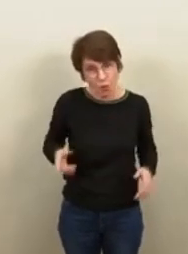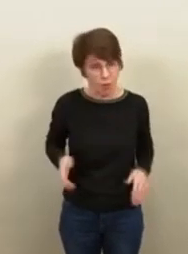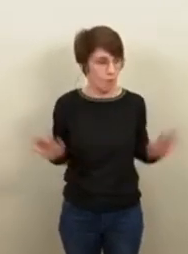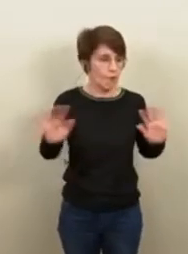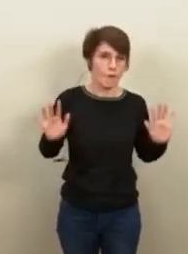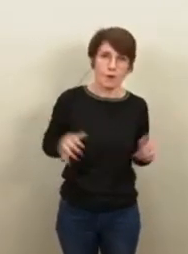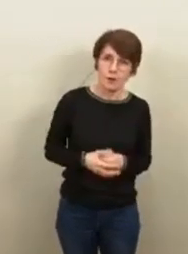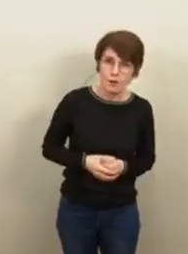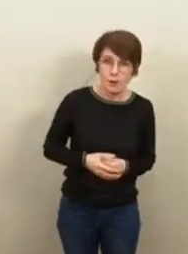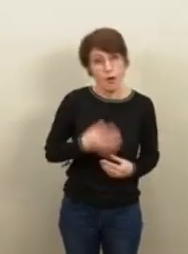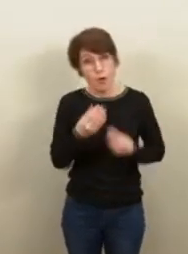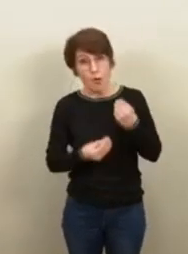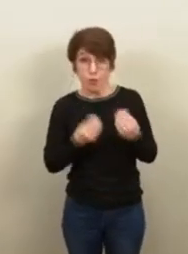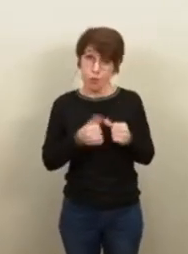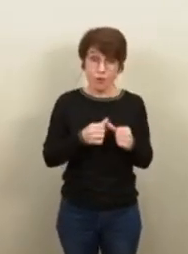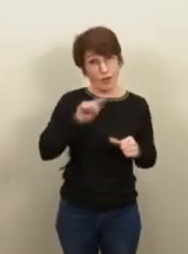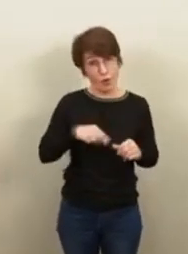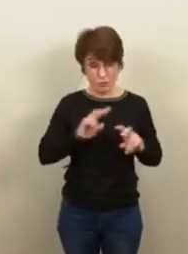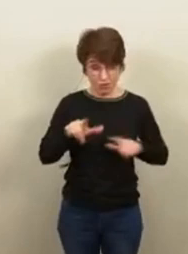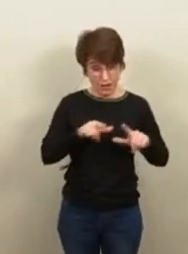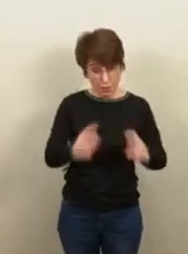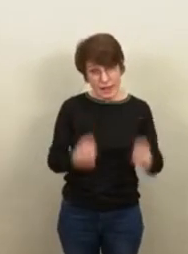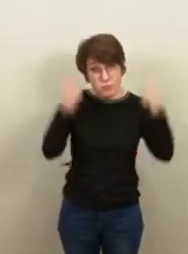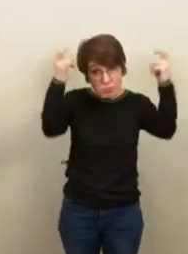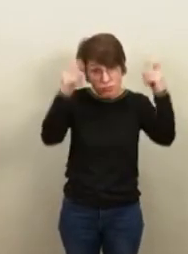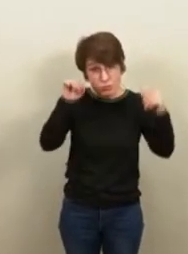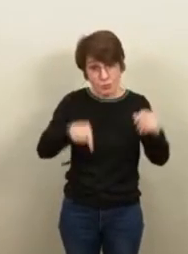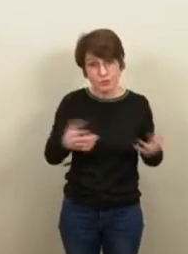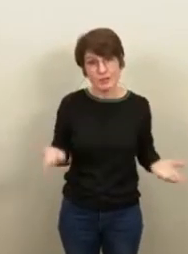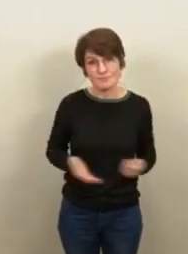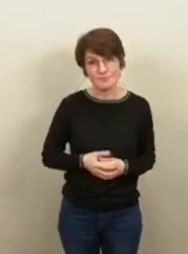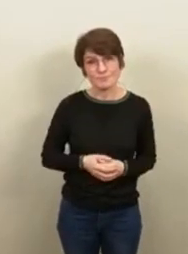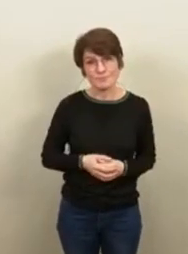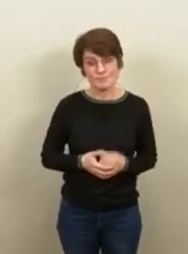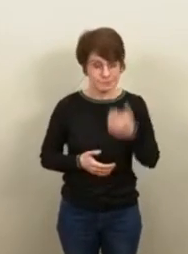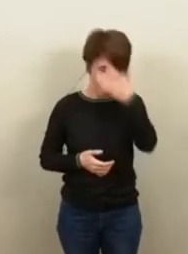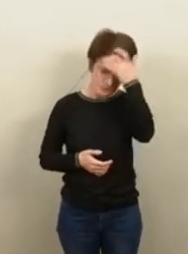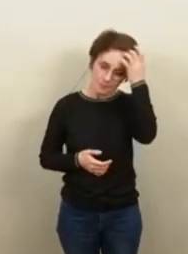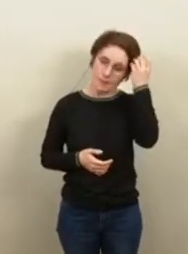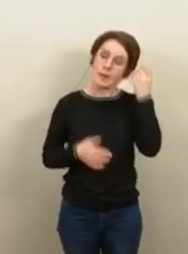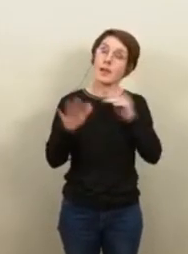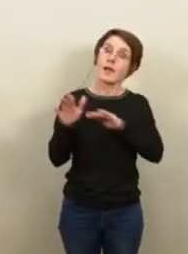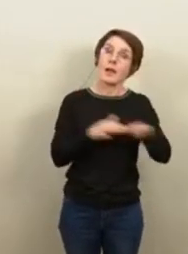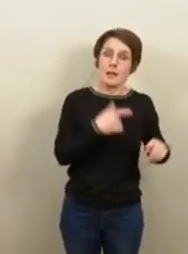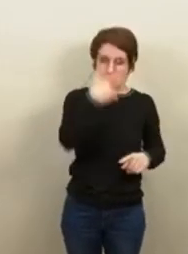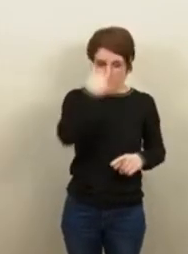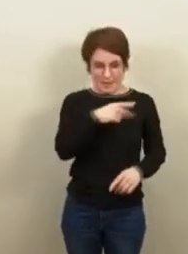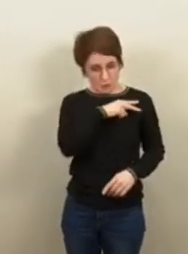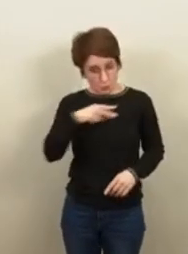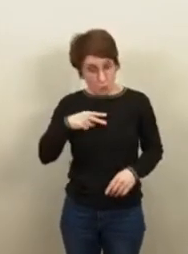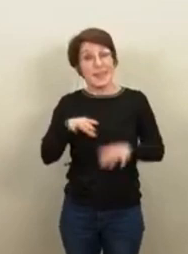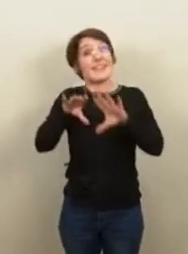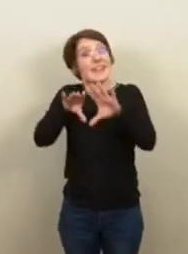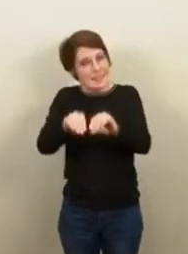alors, il ne pourra qu'augmenter le prix du loyer. Le propriétaire qui habite son appartement de 35 mètres carrés,